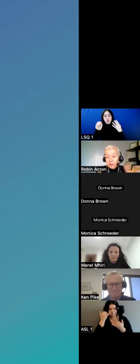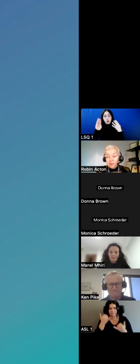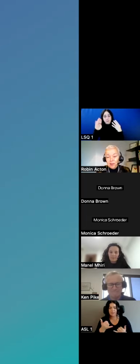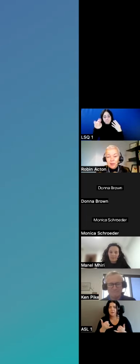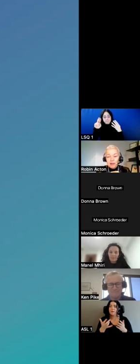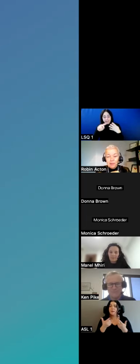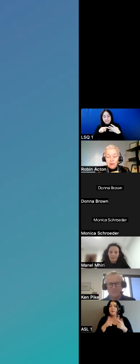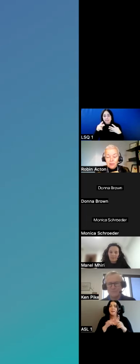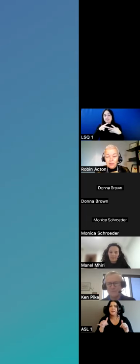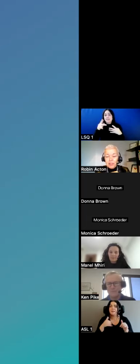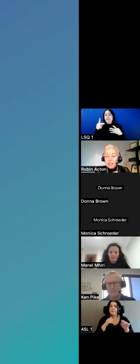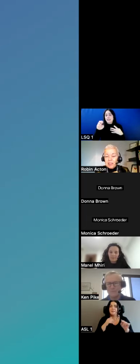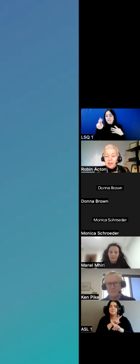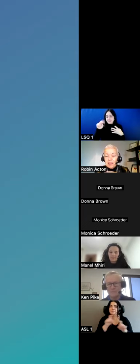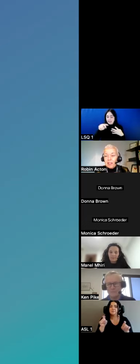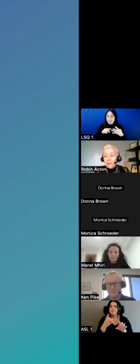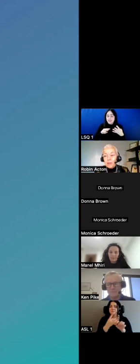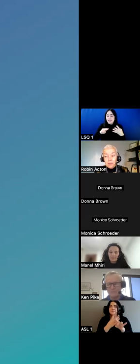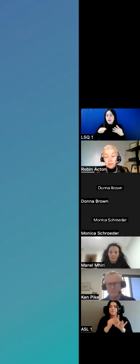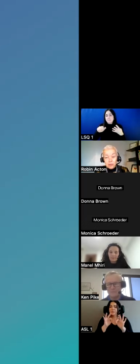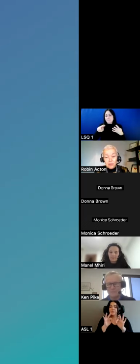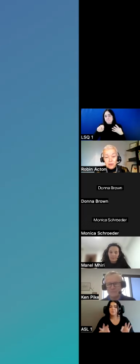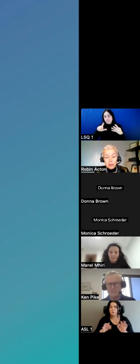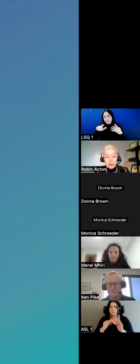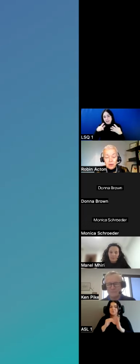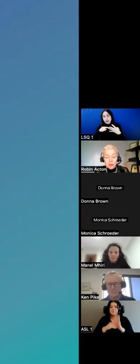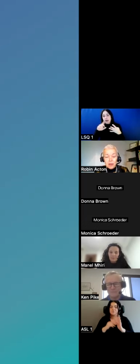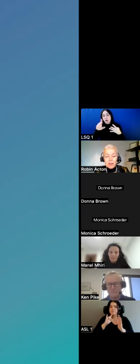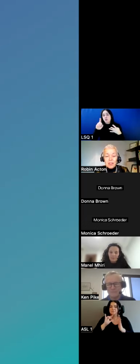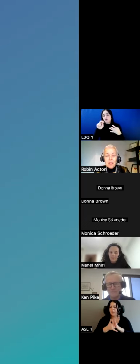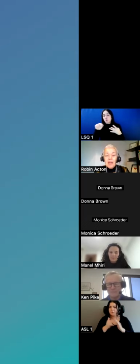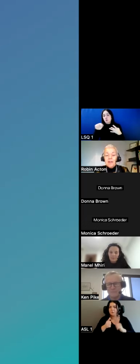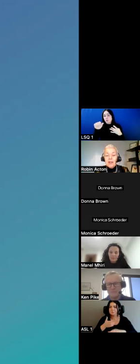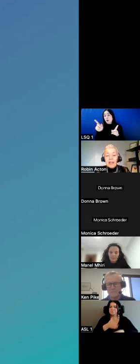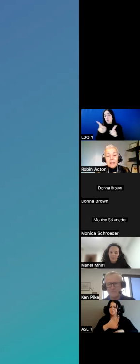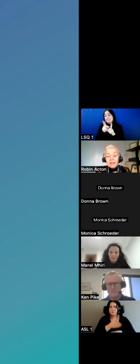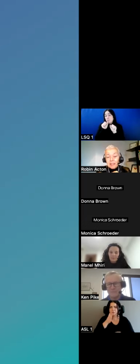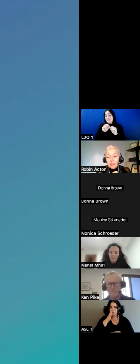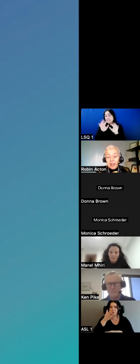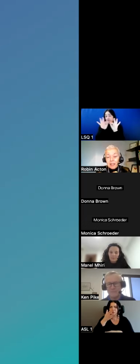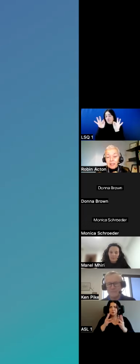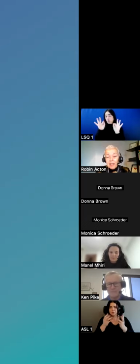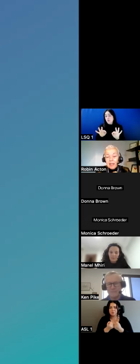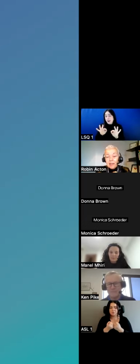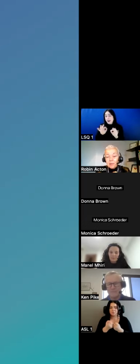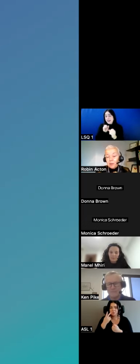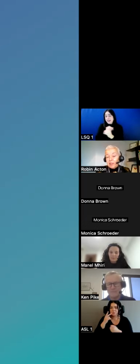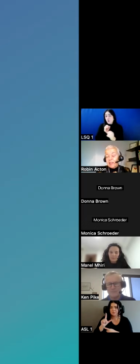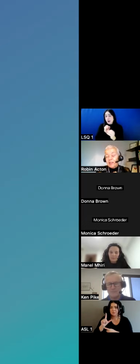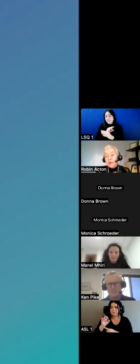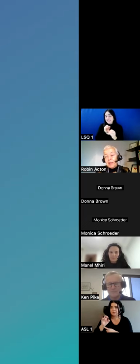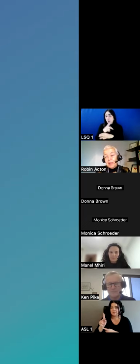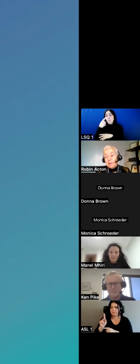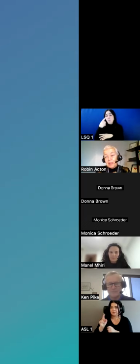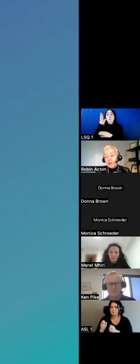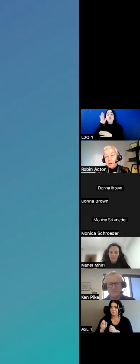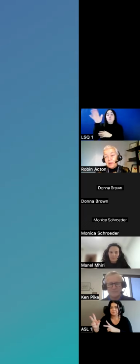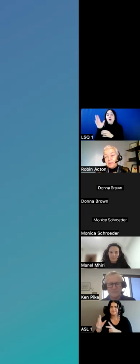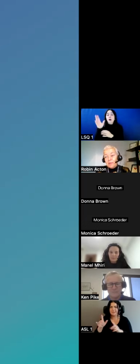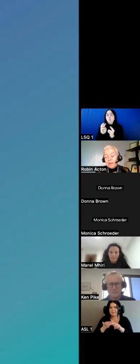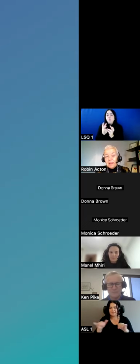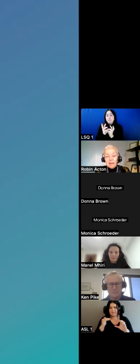Et un rappel à tout le monde, remplissez le formulaire de rétroaction pour améliorer les webinaires futurs.